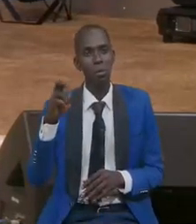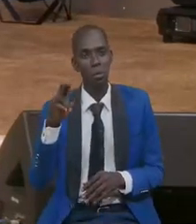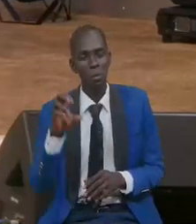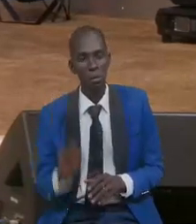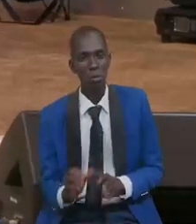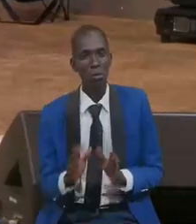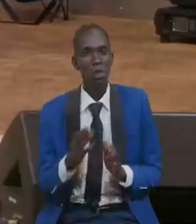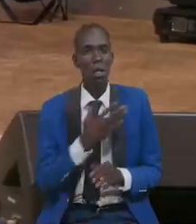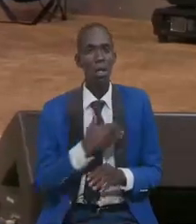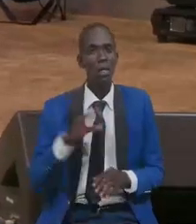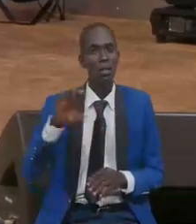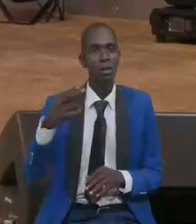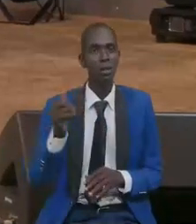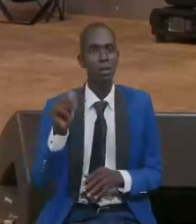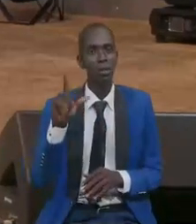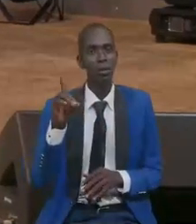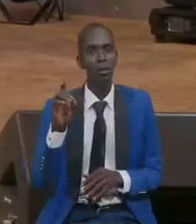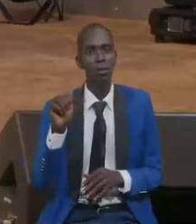devins.